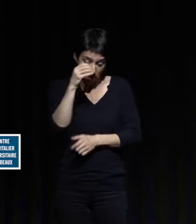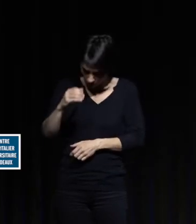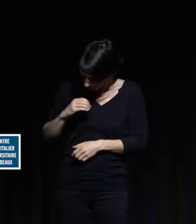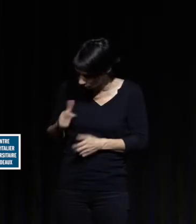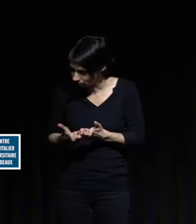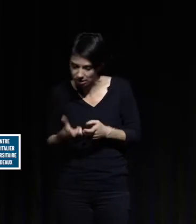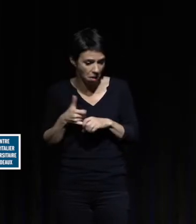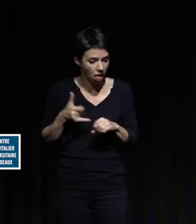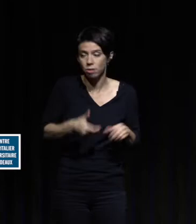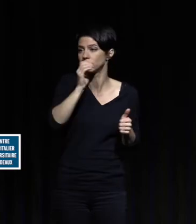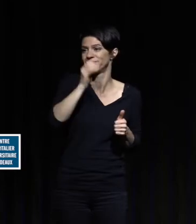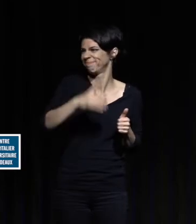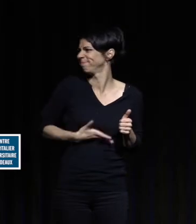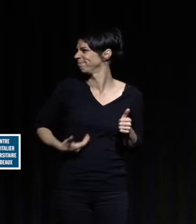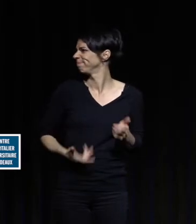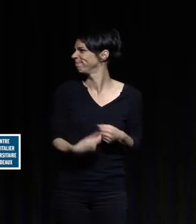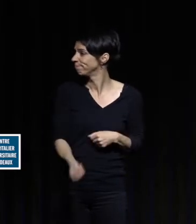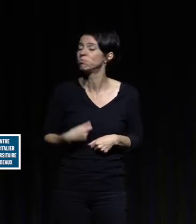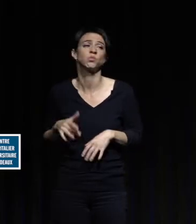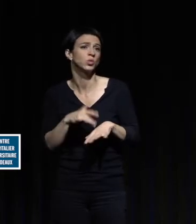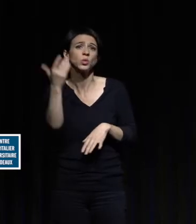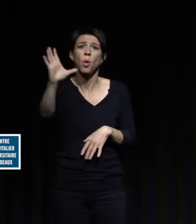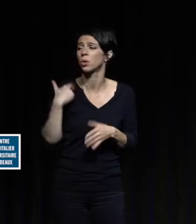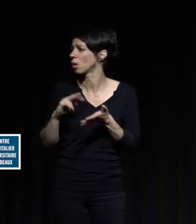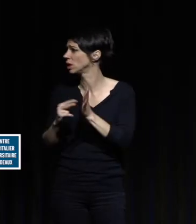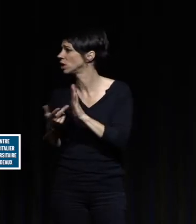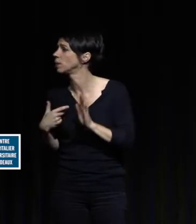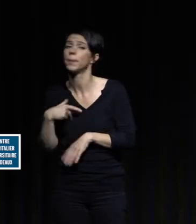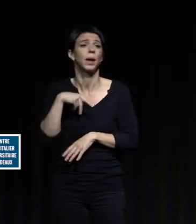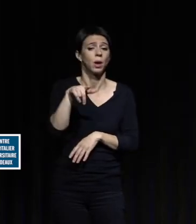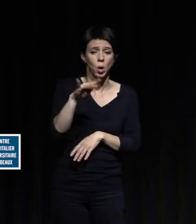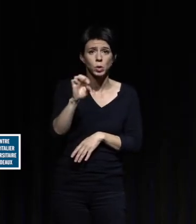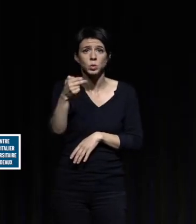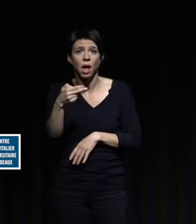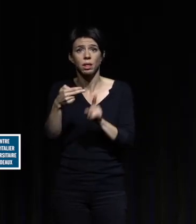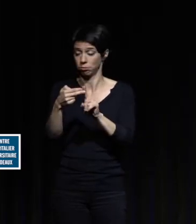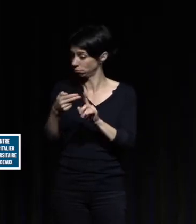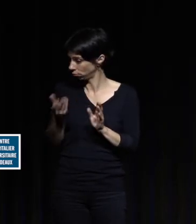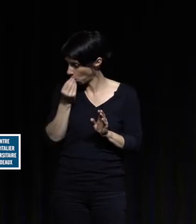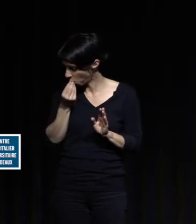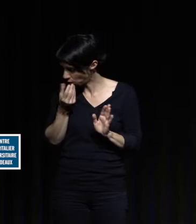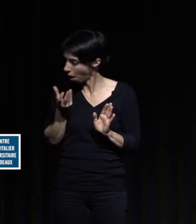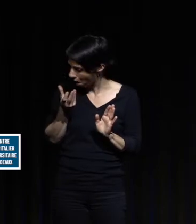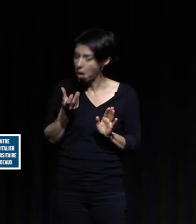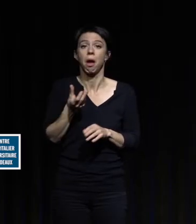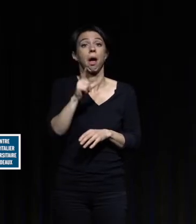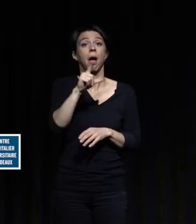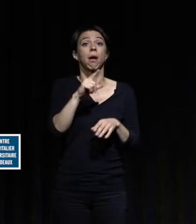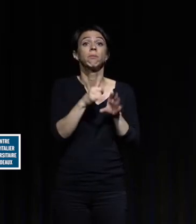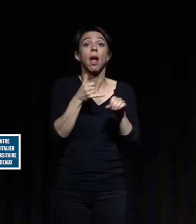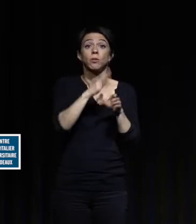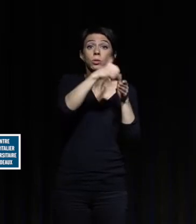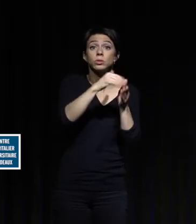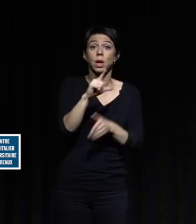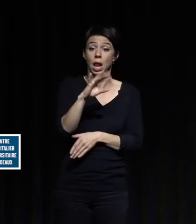avez essayé de faire un régime plus ou moins sans gluten ou sans lactose, bah avec ça, vous avez réglé votre problème. Et surtout, si vous n'y arrivez pas toute seule, bah